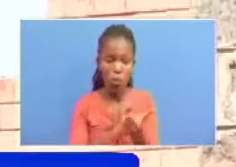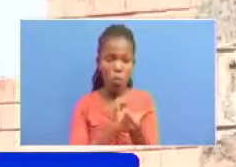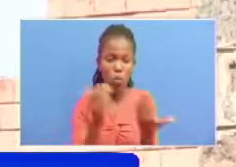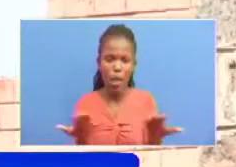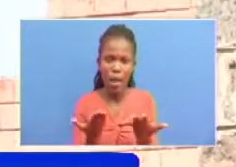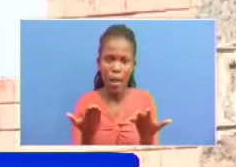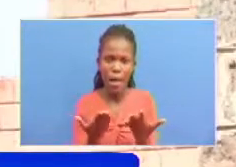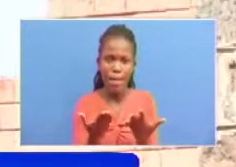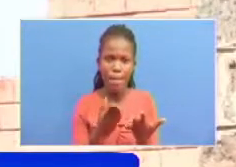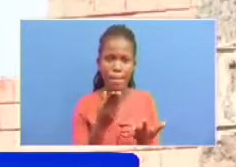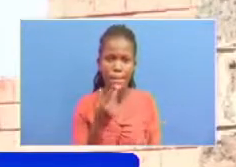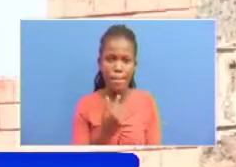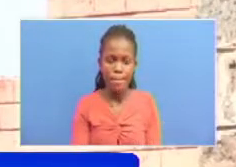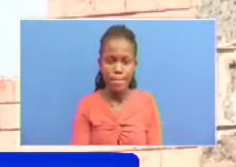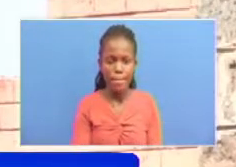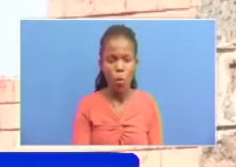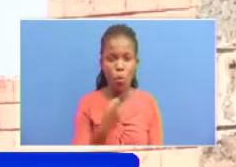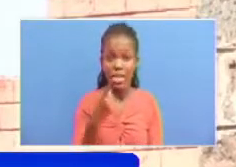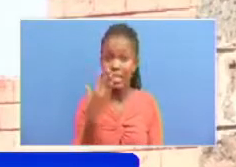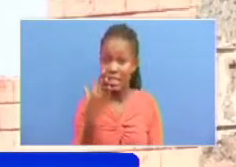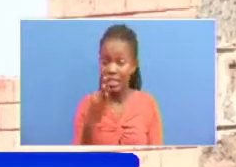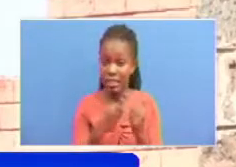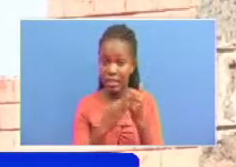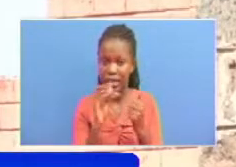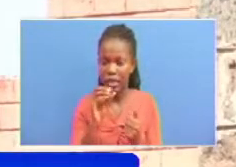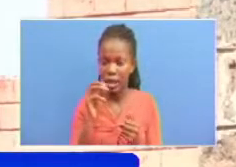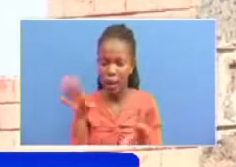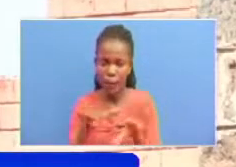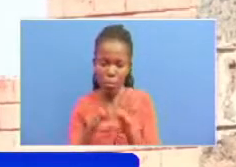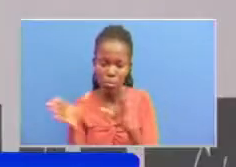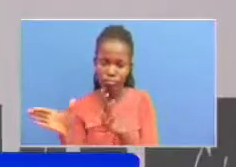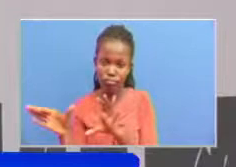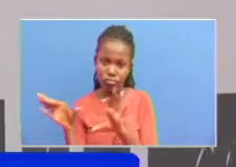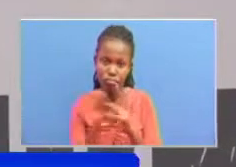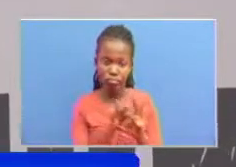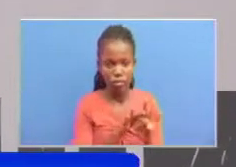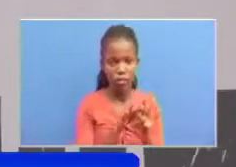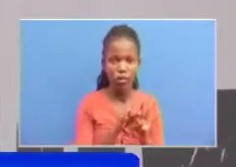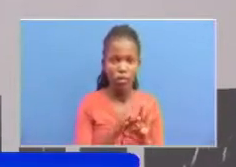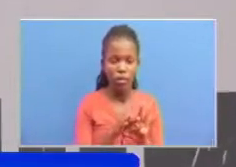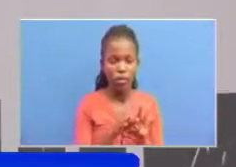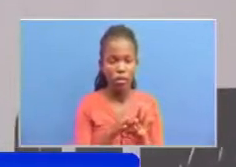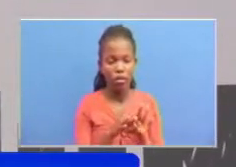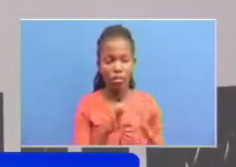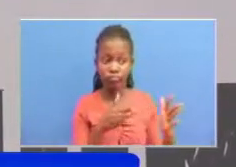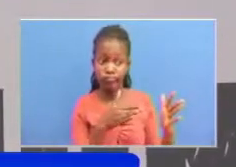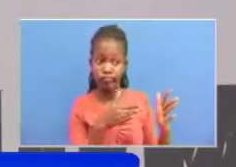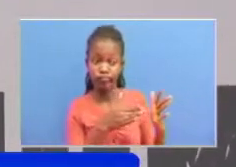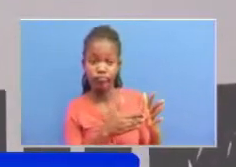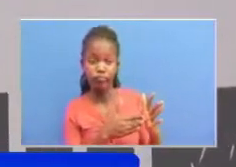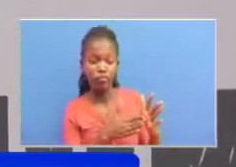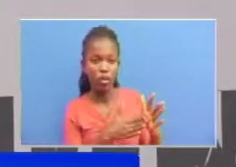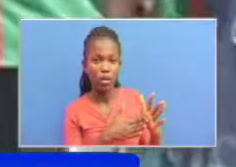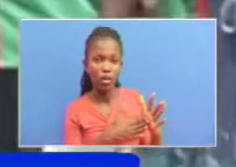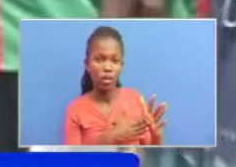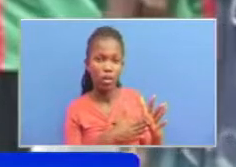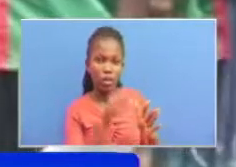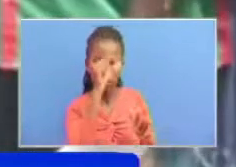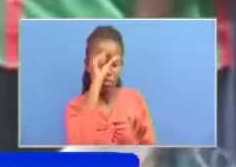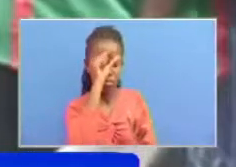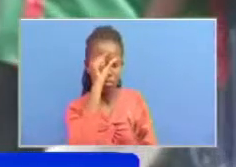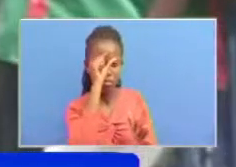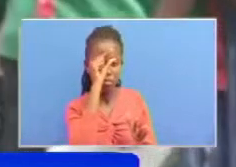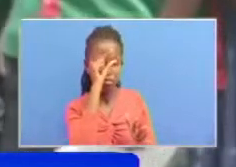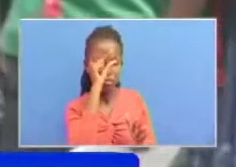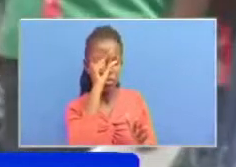mbe wangili umana mana nana. Ni ovadhuka nuna mwolo towa silikali wako kutana kunaiko kwa uwa corona. Ni kuidhuwa makoma